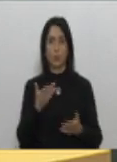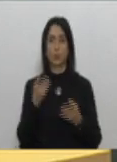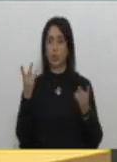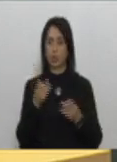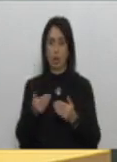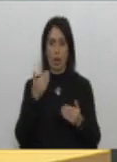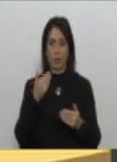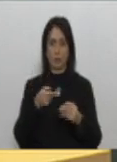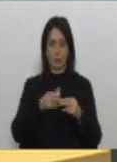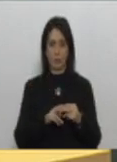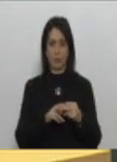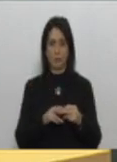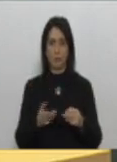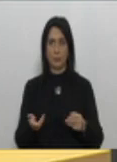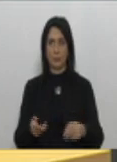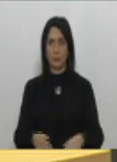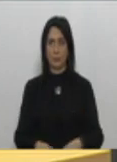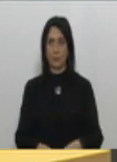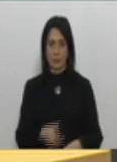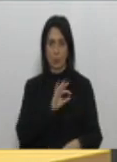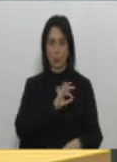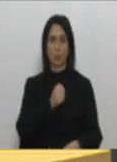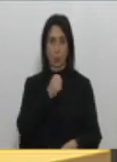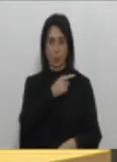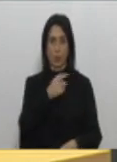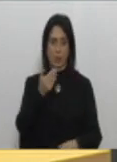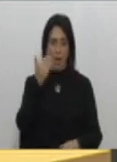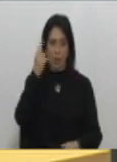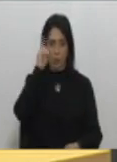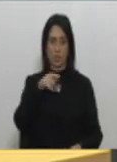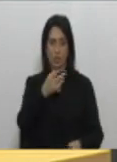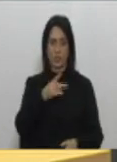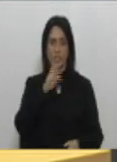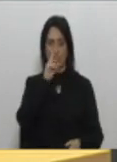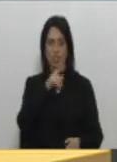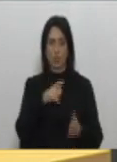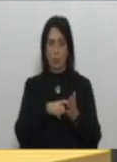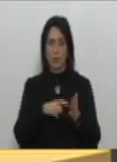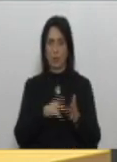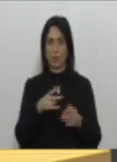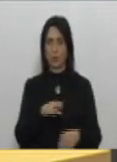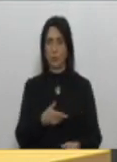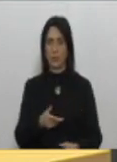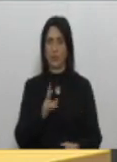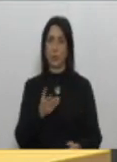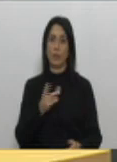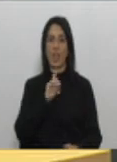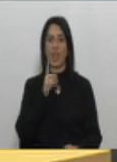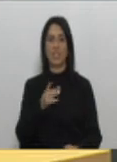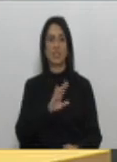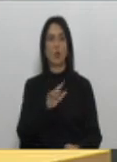ტექნიკაში, წესით აქამდე უნდა გარკვეულიყავით და იმედია ეს შეცნობა იყო მათი მხრიდან, ვინც თქვა, რომ თურმე ერთი